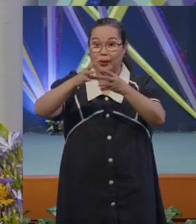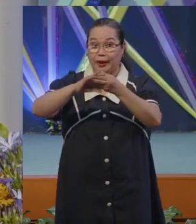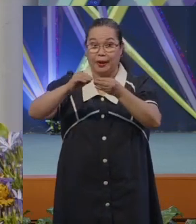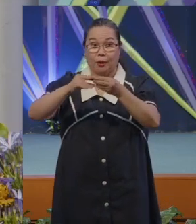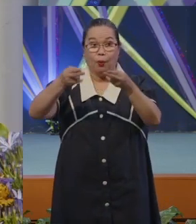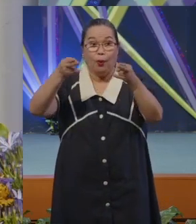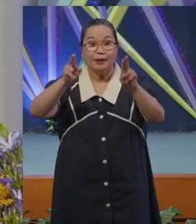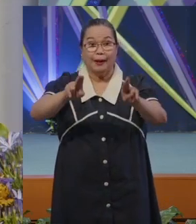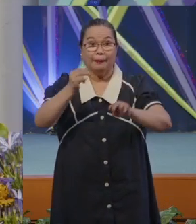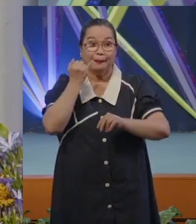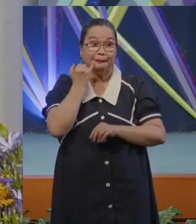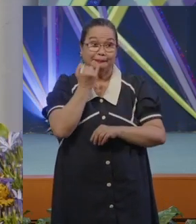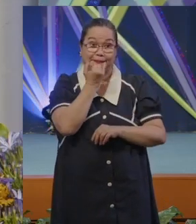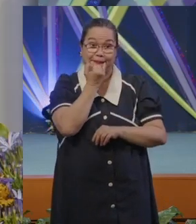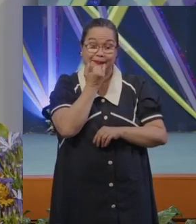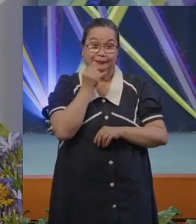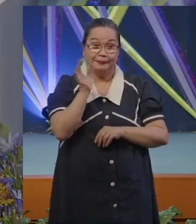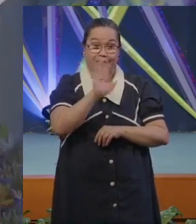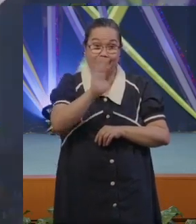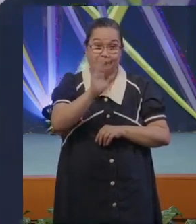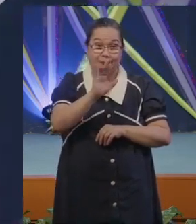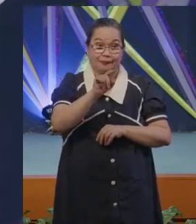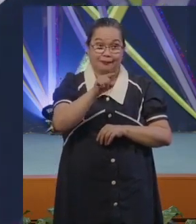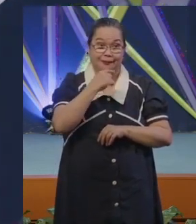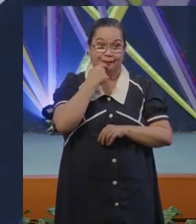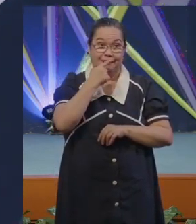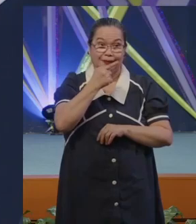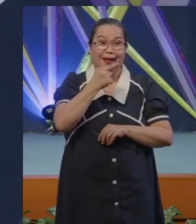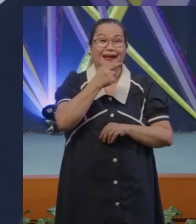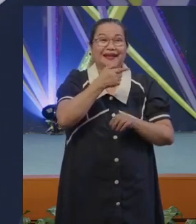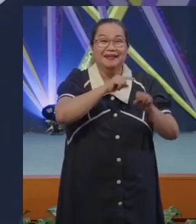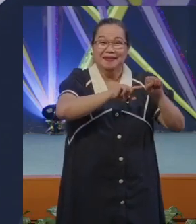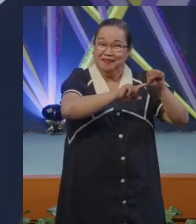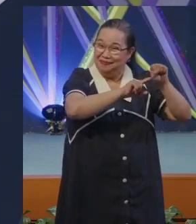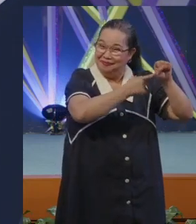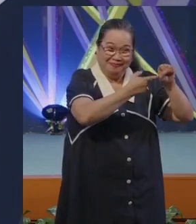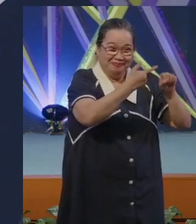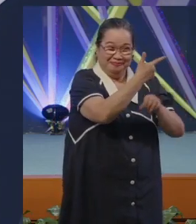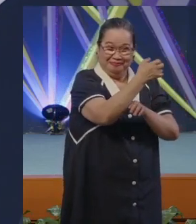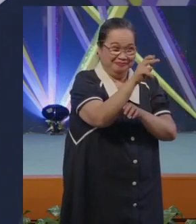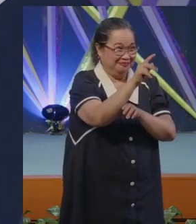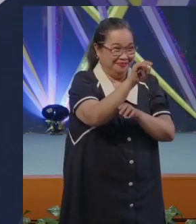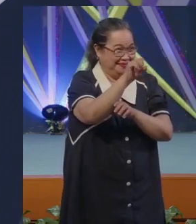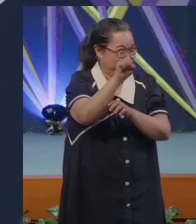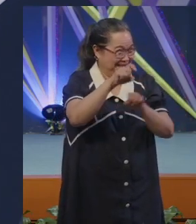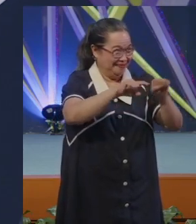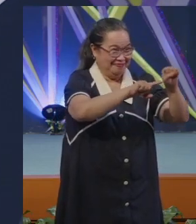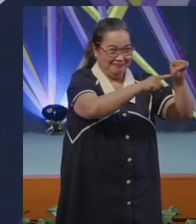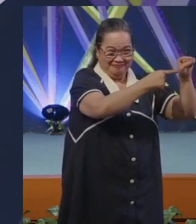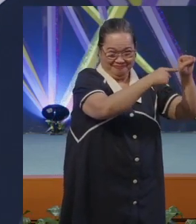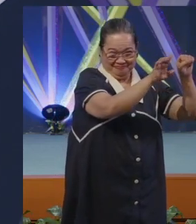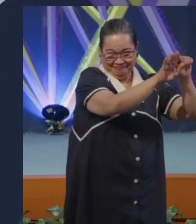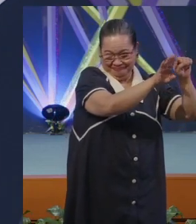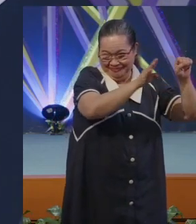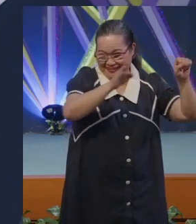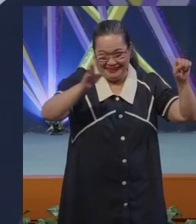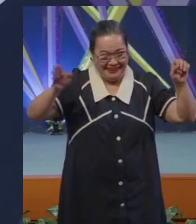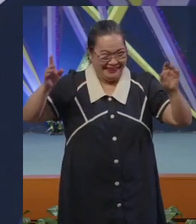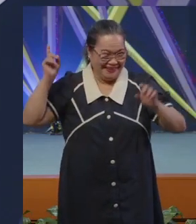bayang Israel. Huwag kayong mag-alala, hindi ko po umpisahan sa Genesis. No? Actually, umpisahan ko po sa